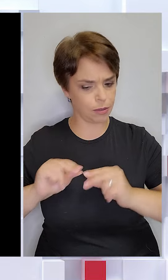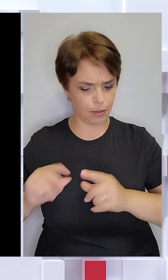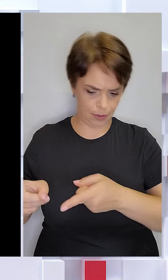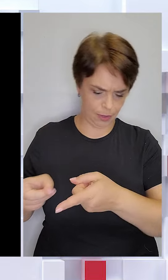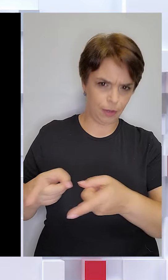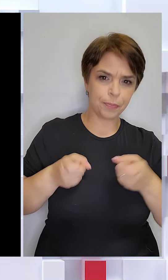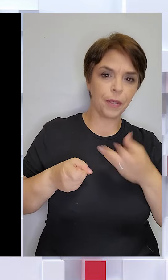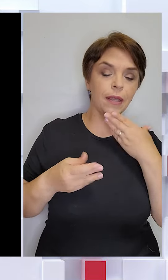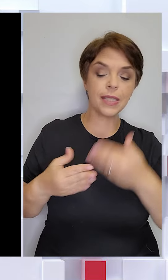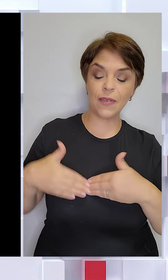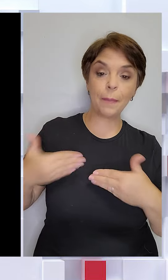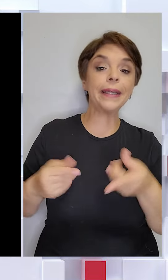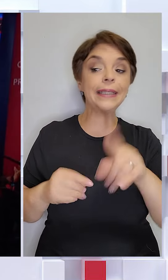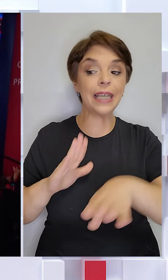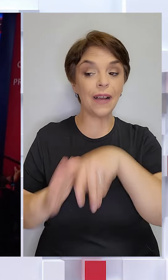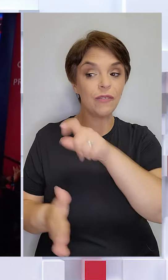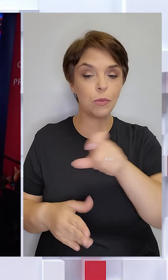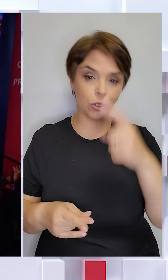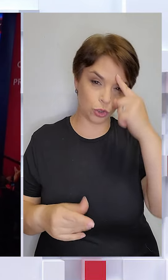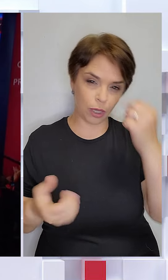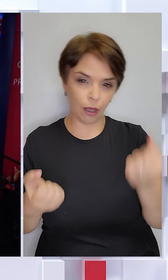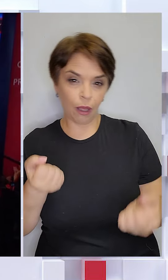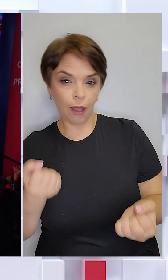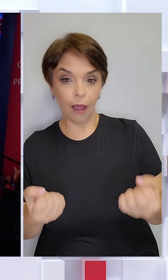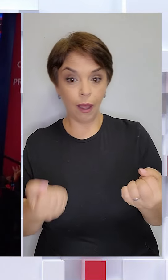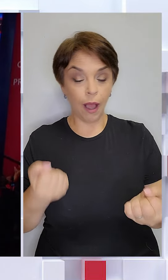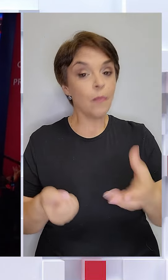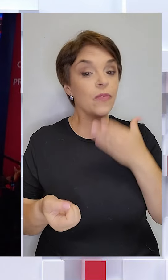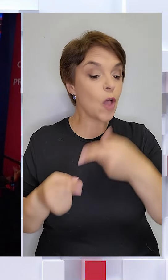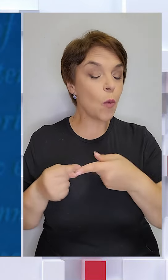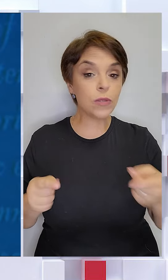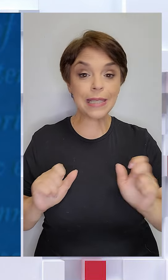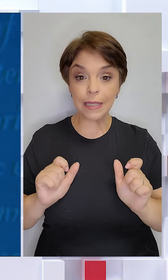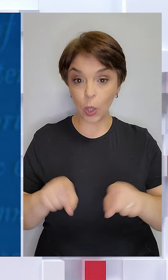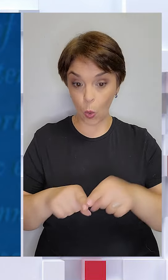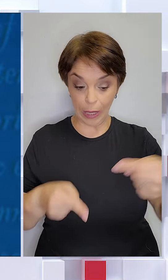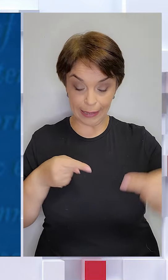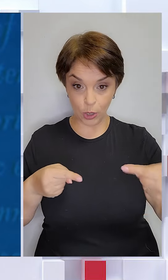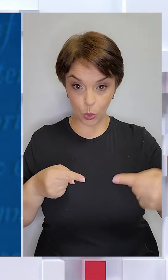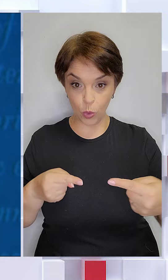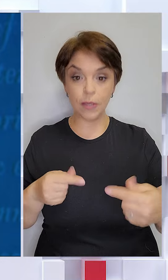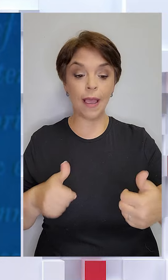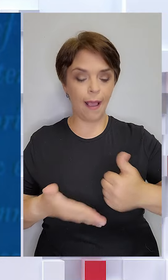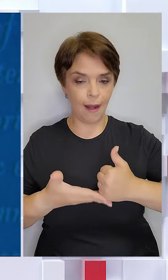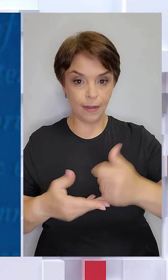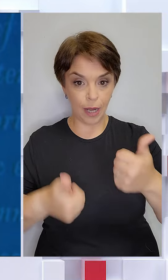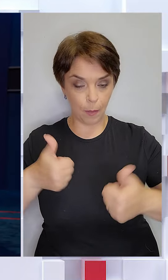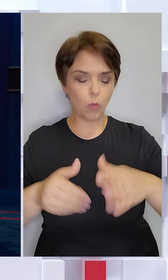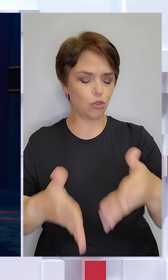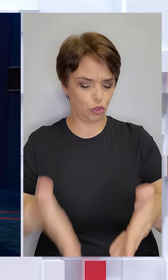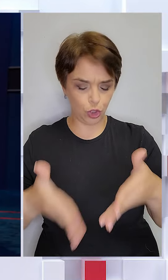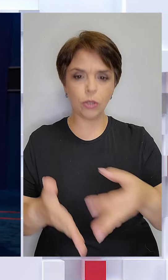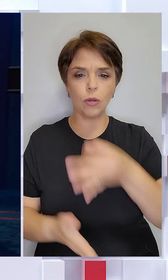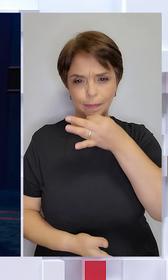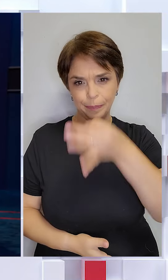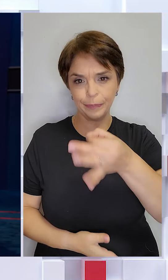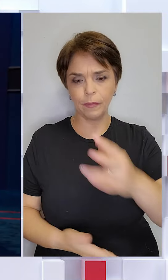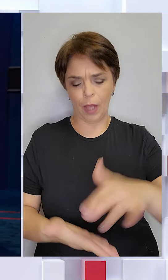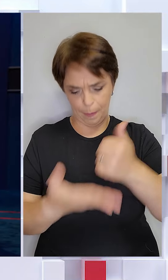перехилити на свій бік тих виборців, які ще вагаються. Саме у процесі такої дискусії лідери перегонів можуть чітко